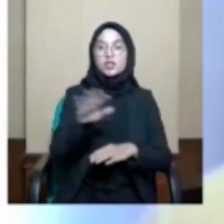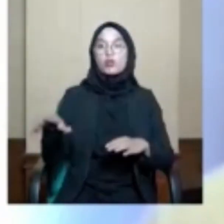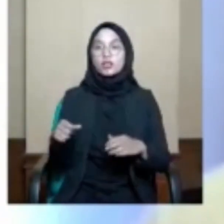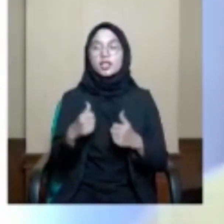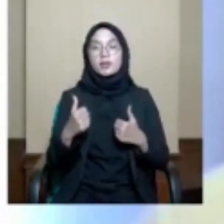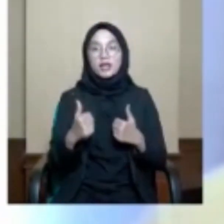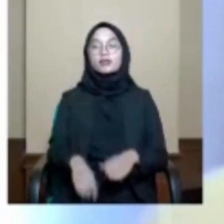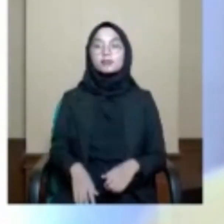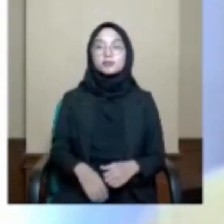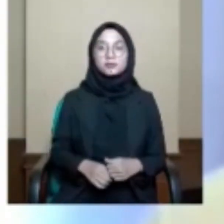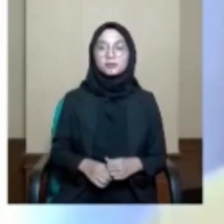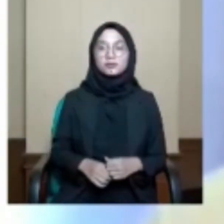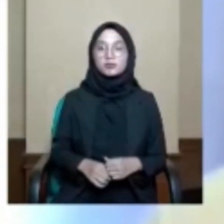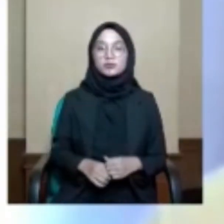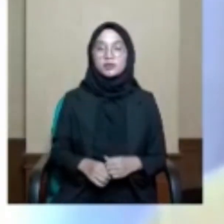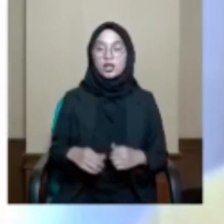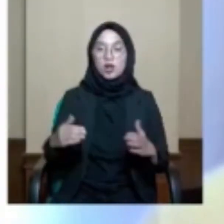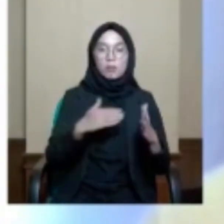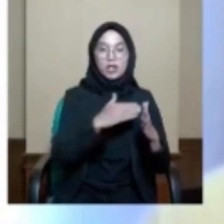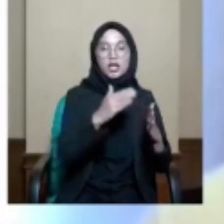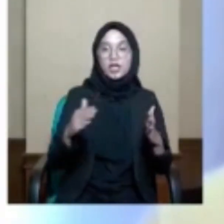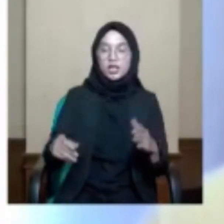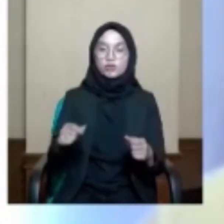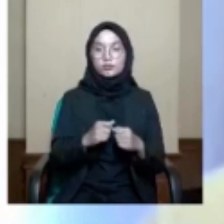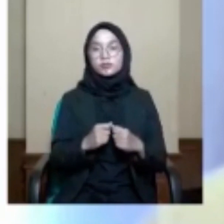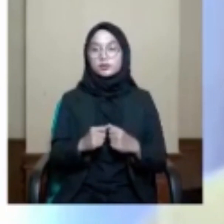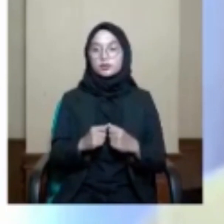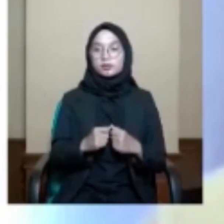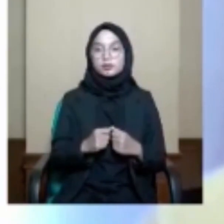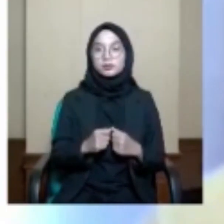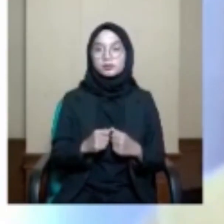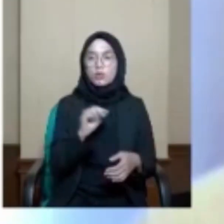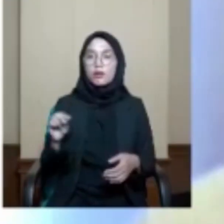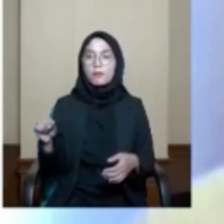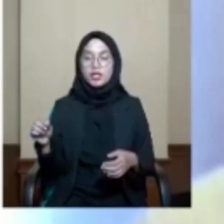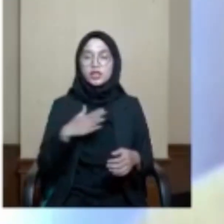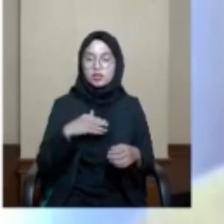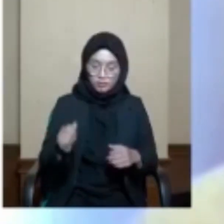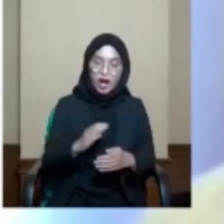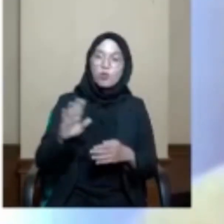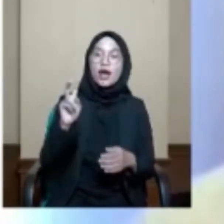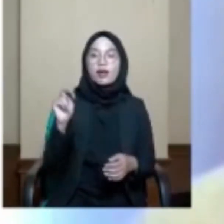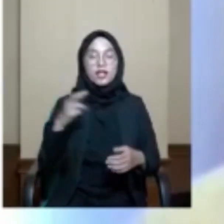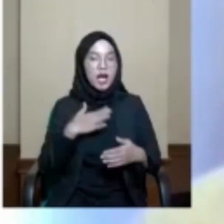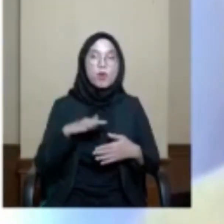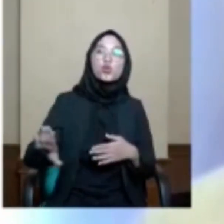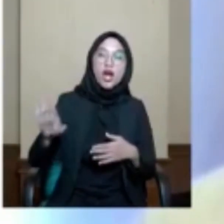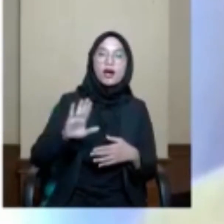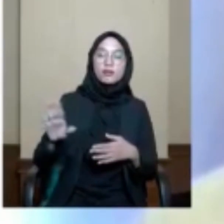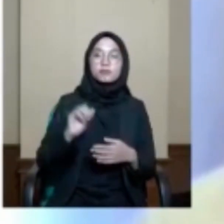harga jual yang layak. Gayanya tak kalah semangat dibanding para pasangan calon, termasuk pembawa acara